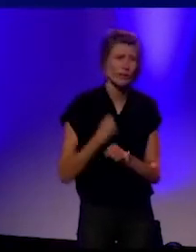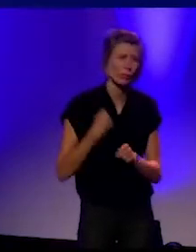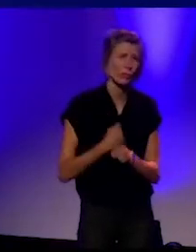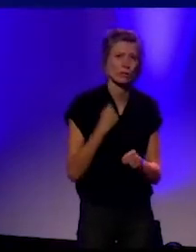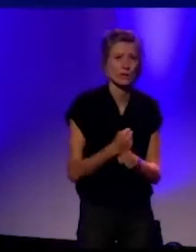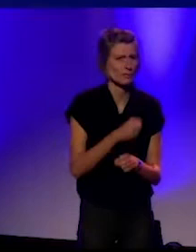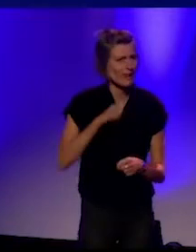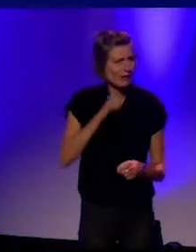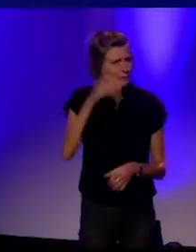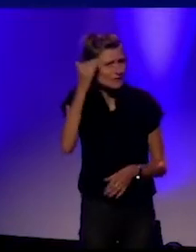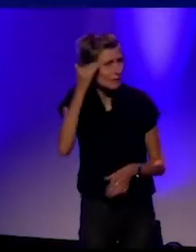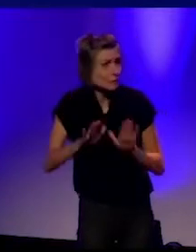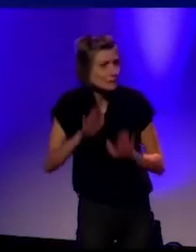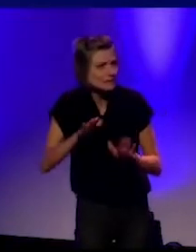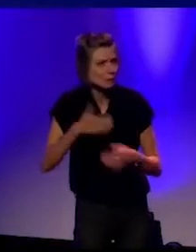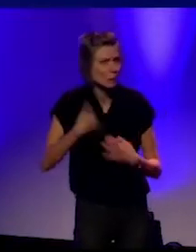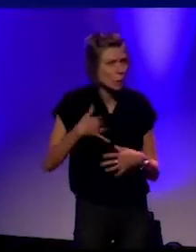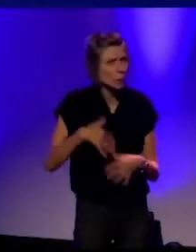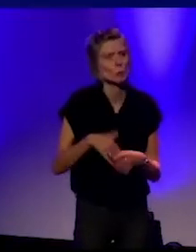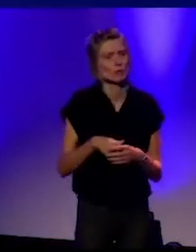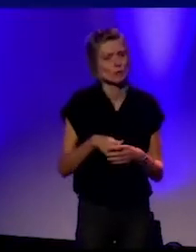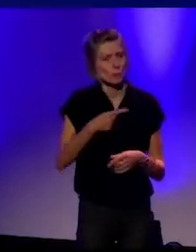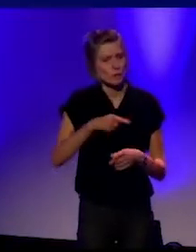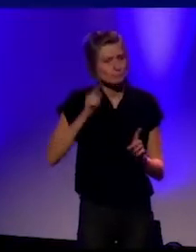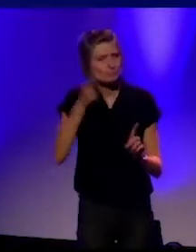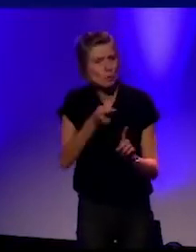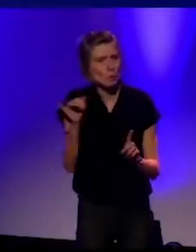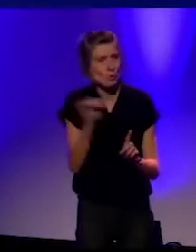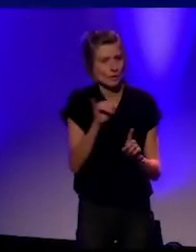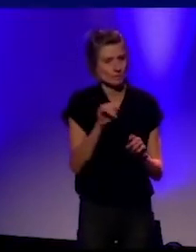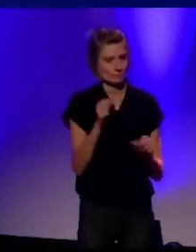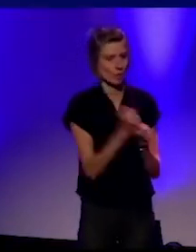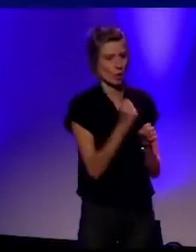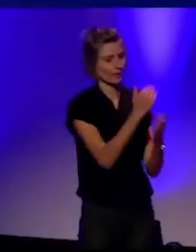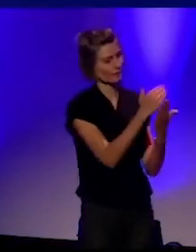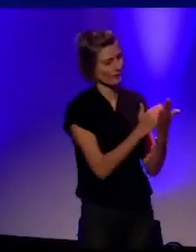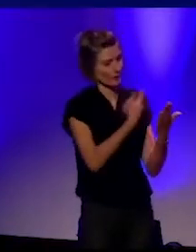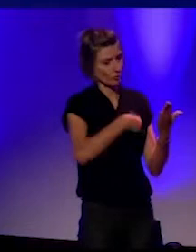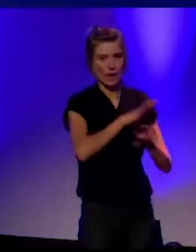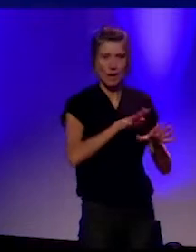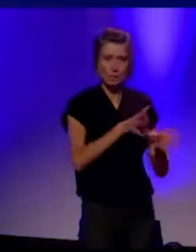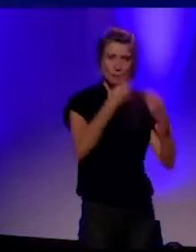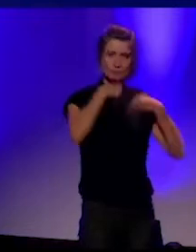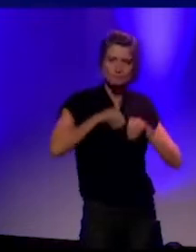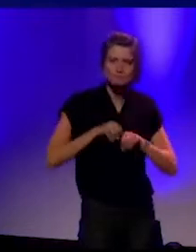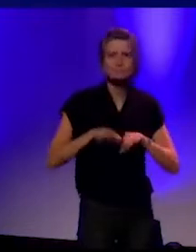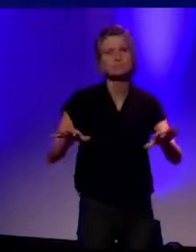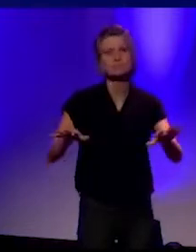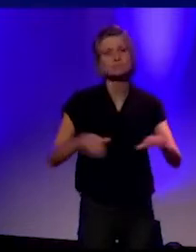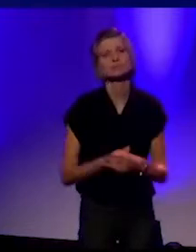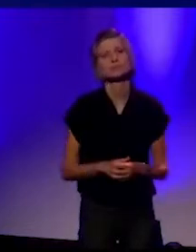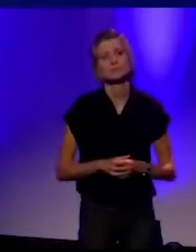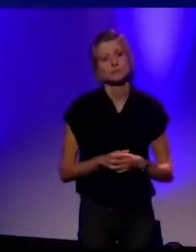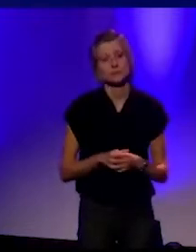stilstaan aan de verwerkelijking van die opdrachtverklaring. We doen dan misschien nog het